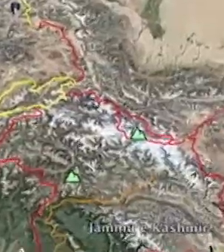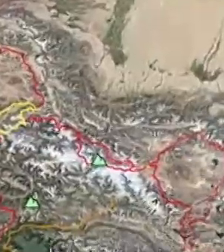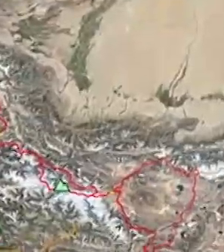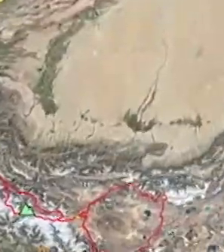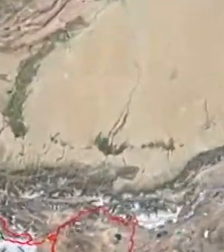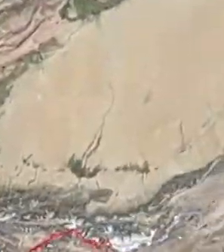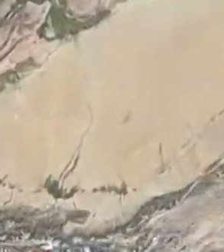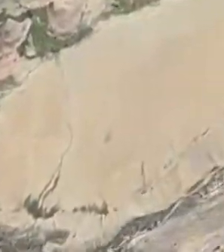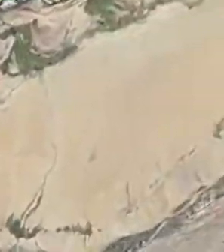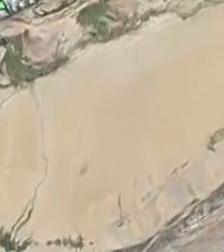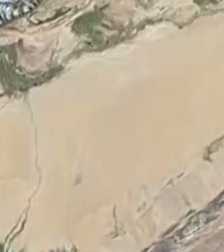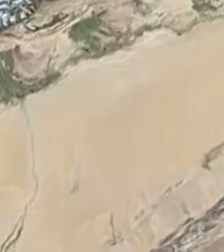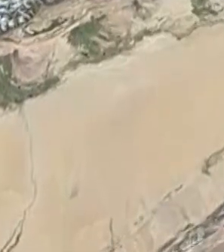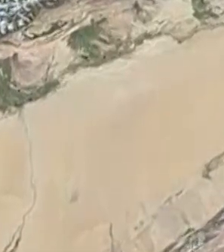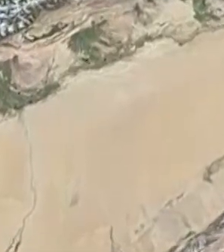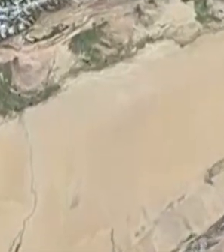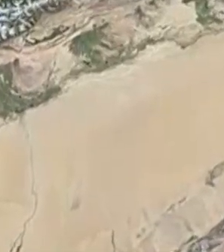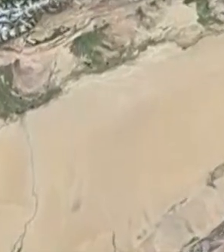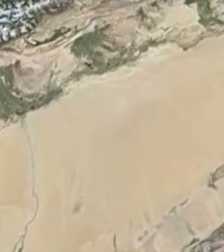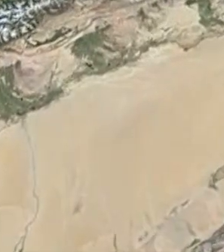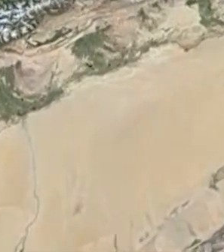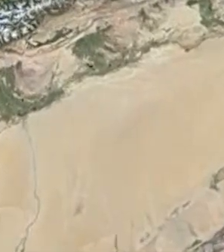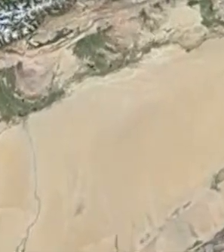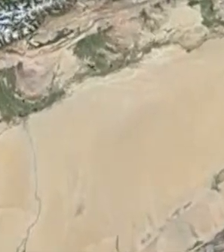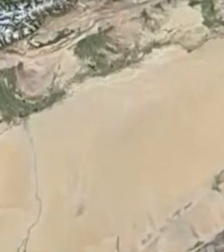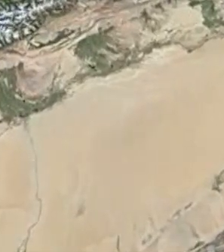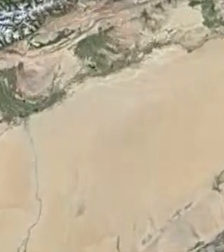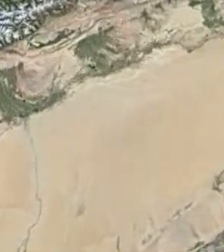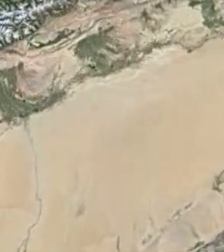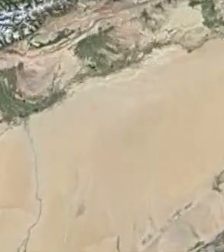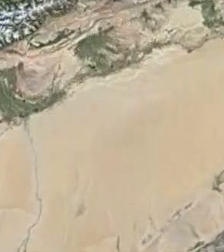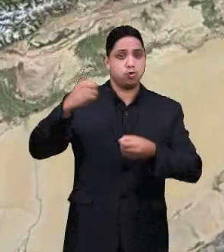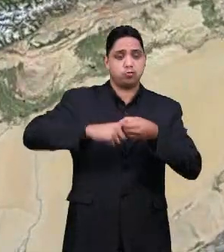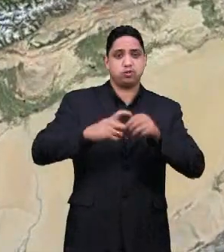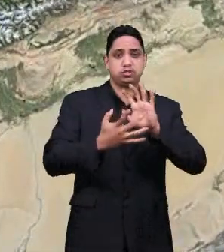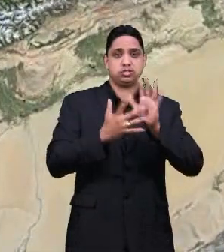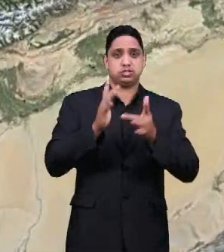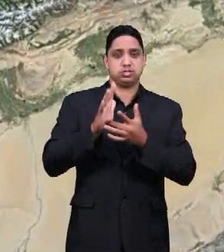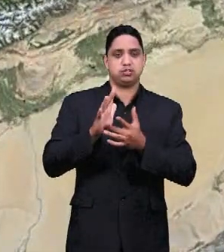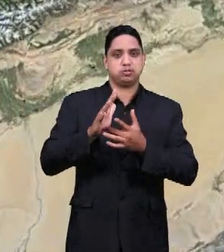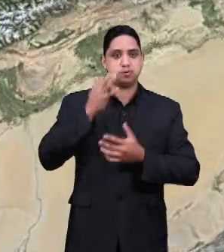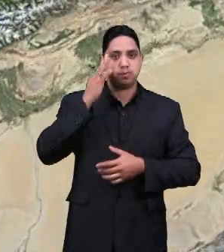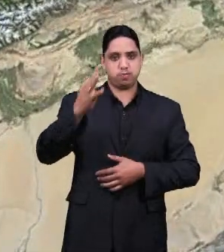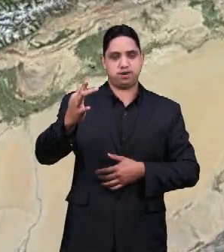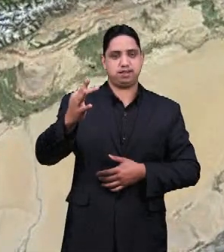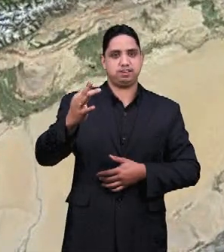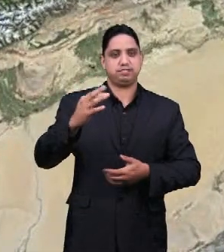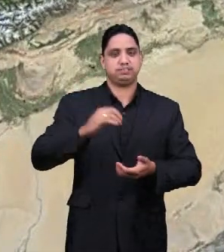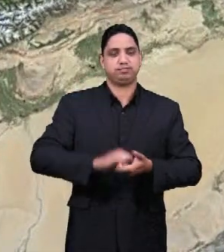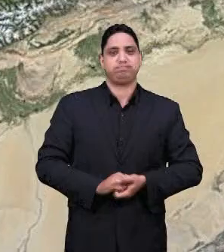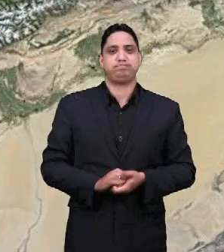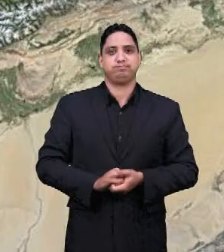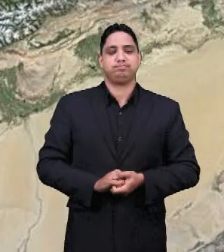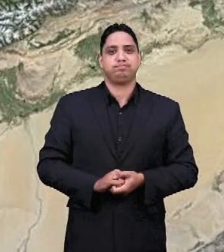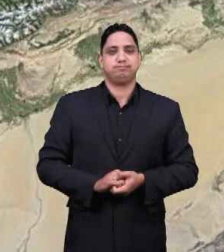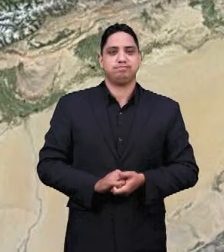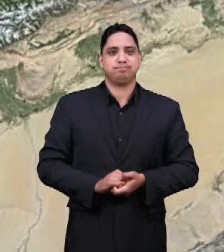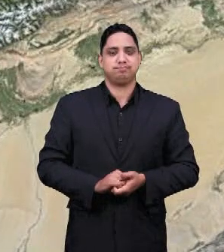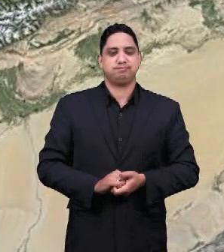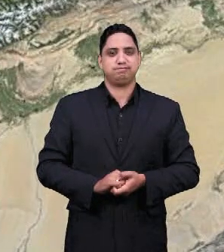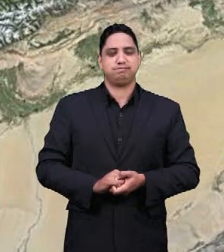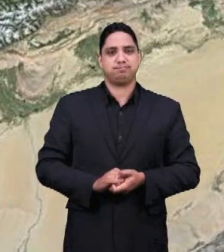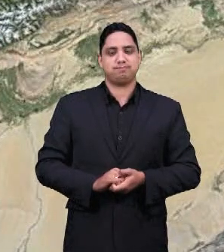touchées par l'évangile éternel et par le message du retour imminent du Seigneur Jésus.